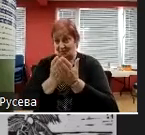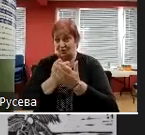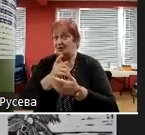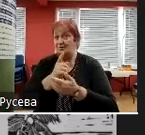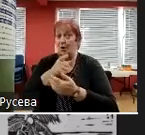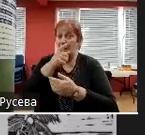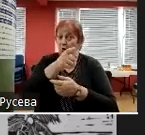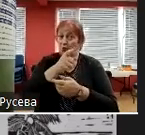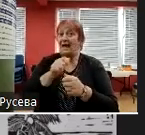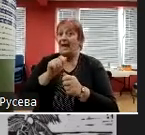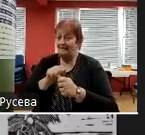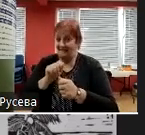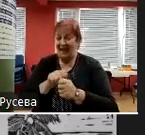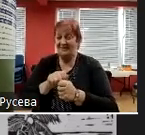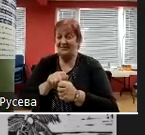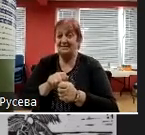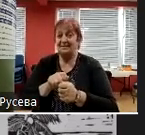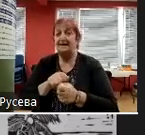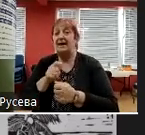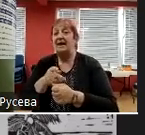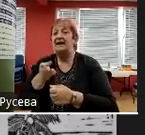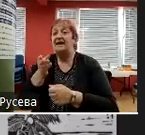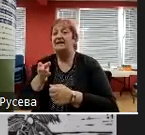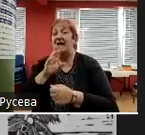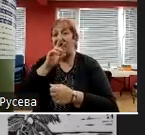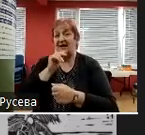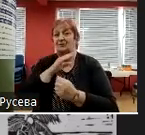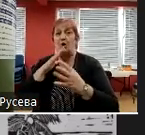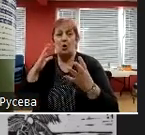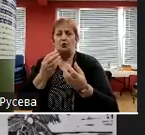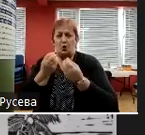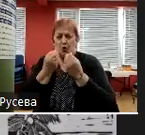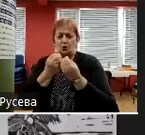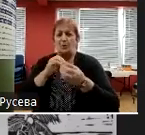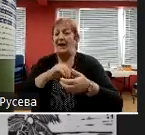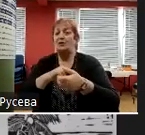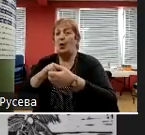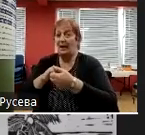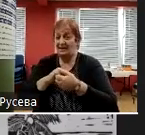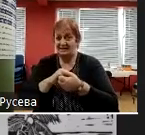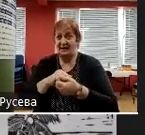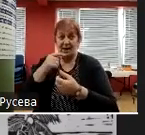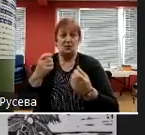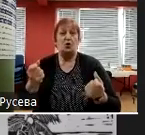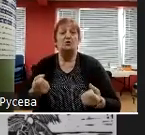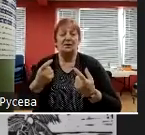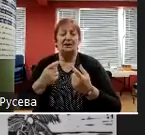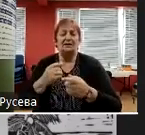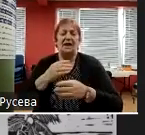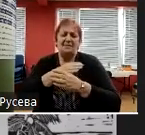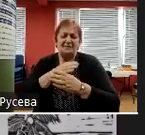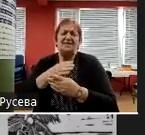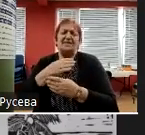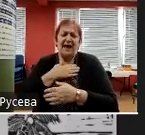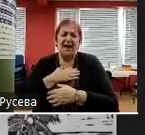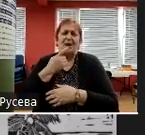те правят и те казват, че колкото е добре да го организират с едно събитие, винаги има нещо, което